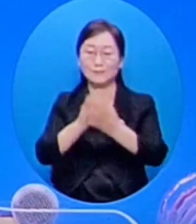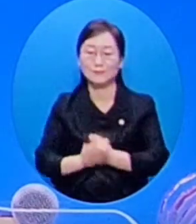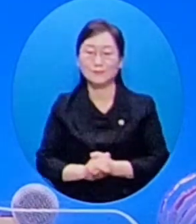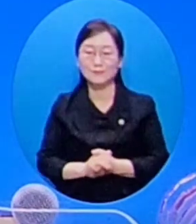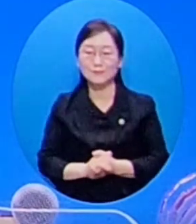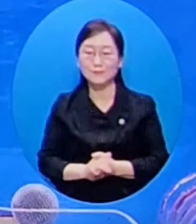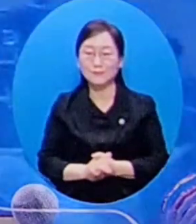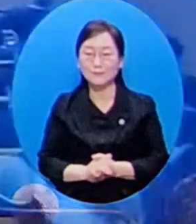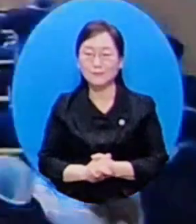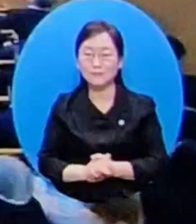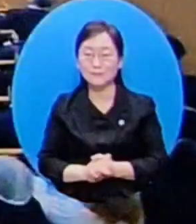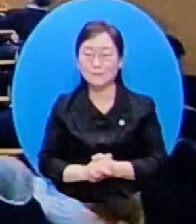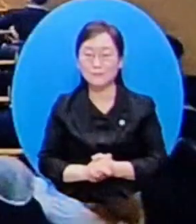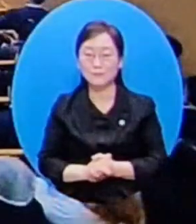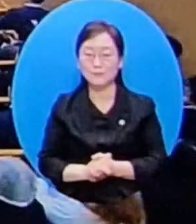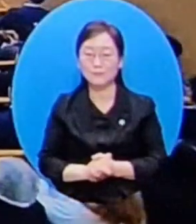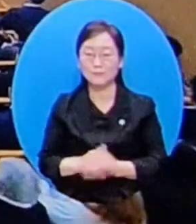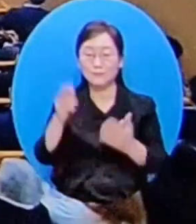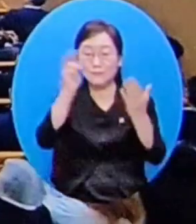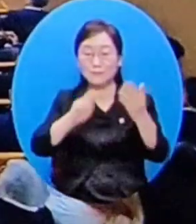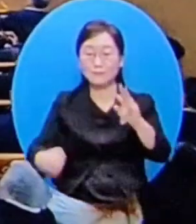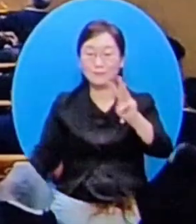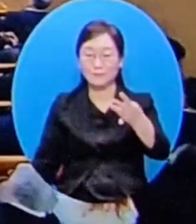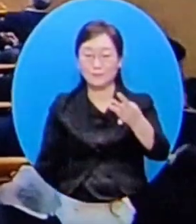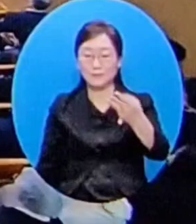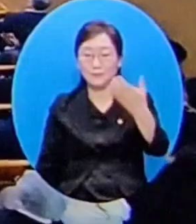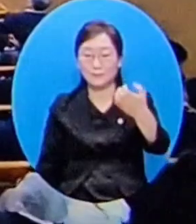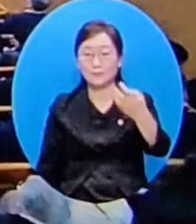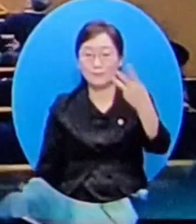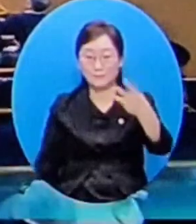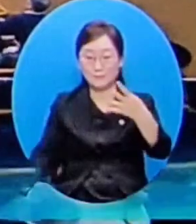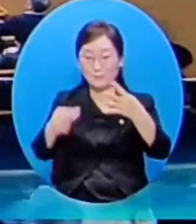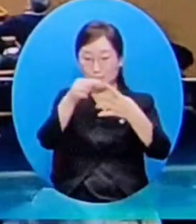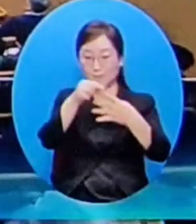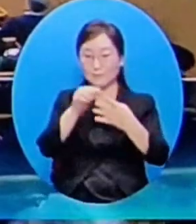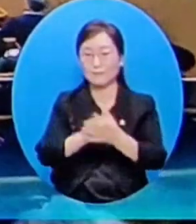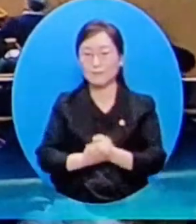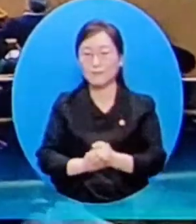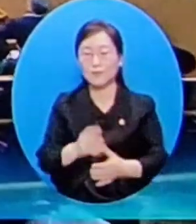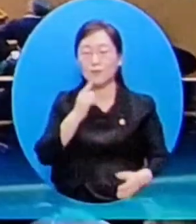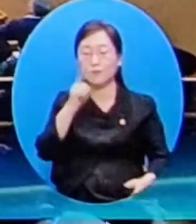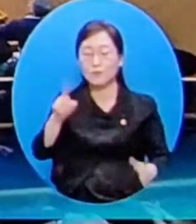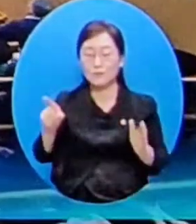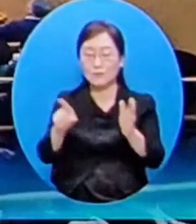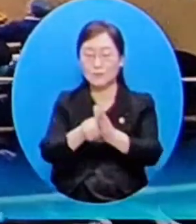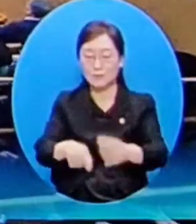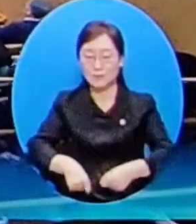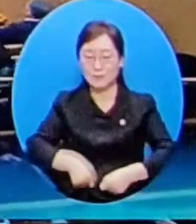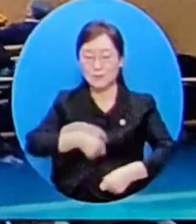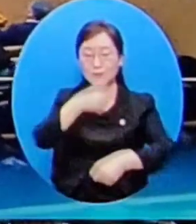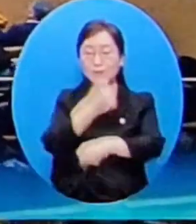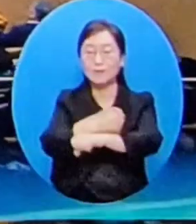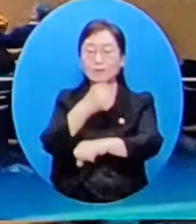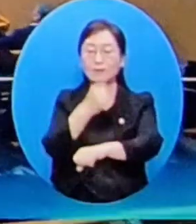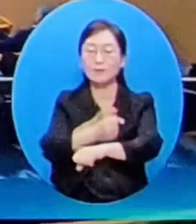축원합니다. 찬송가 393장 우리 1절 함께 하겠습니다. 오